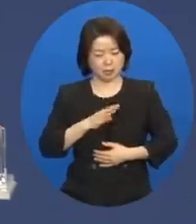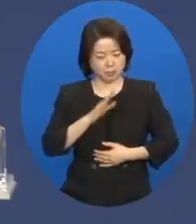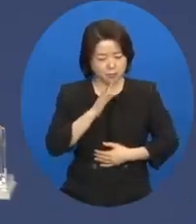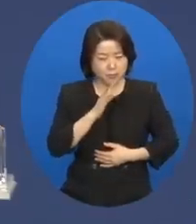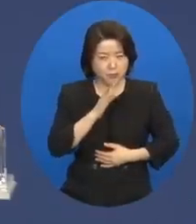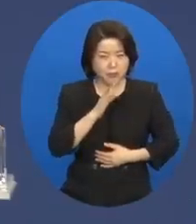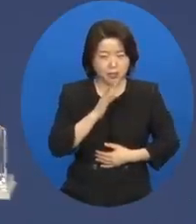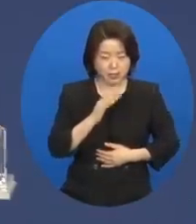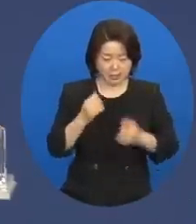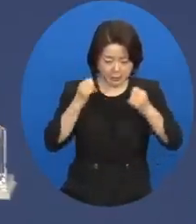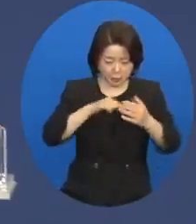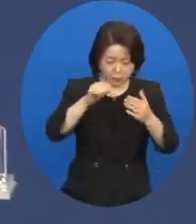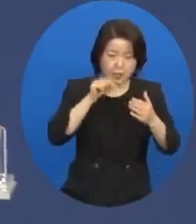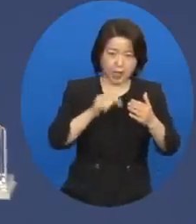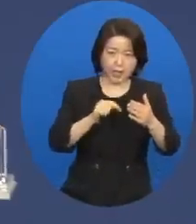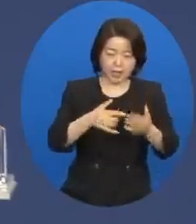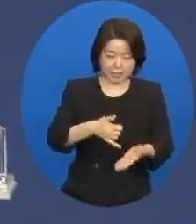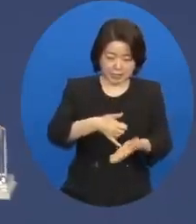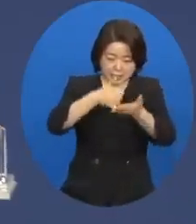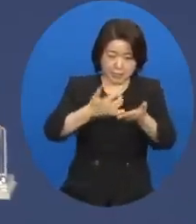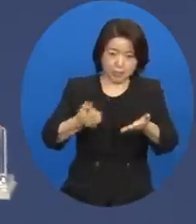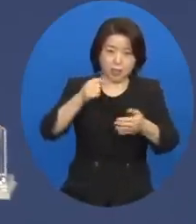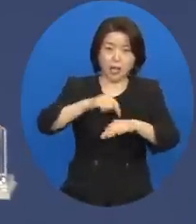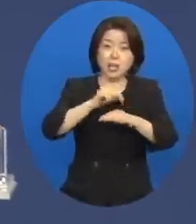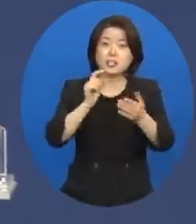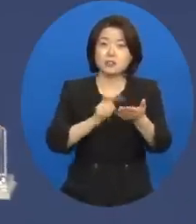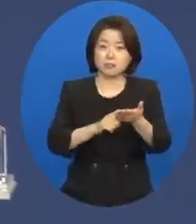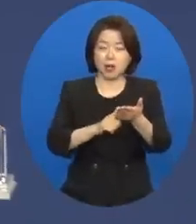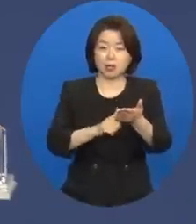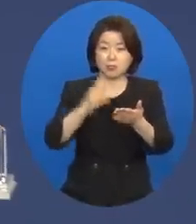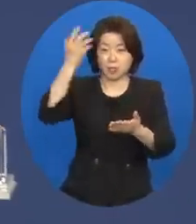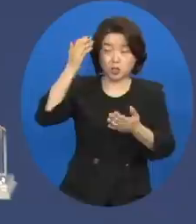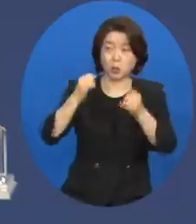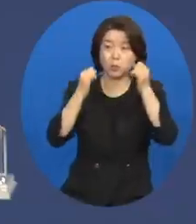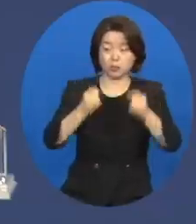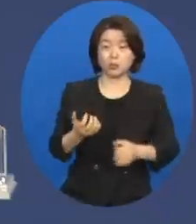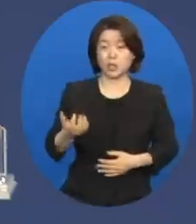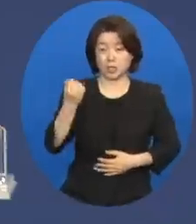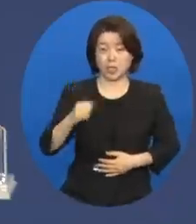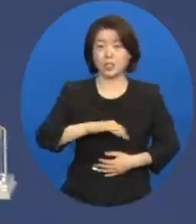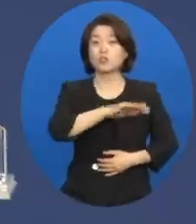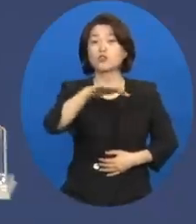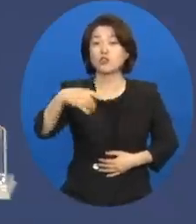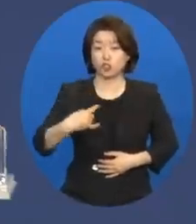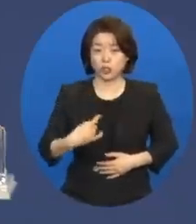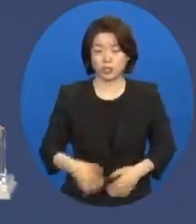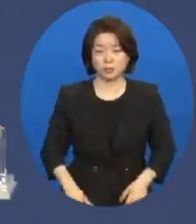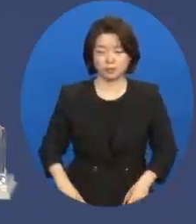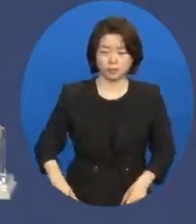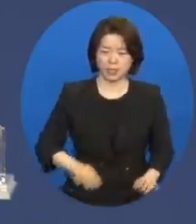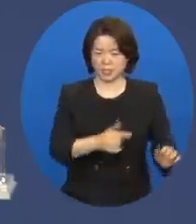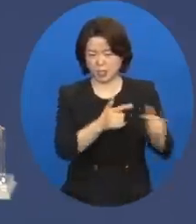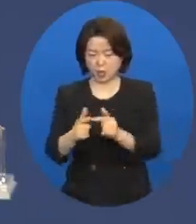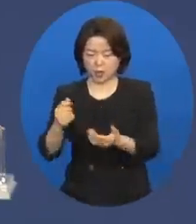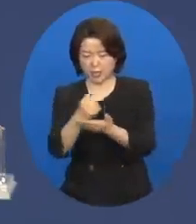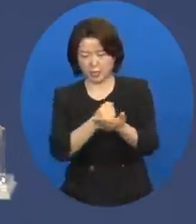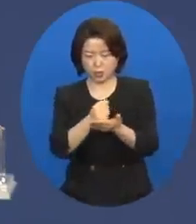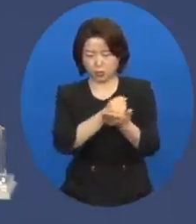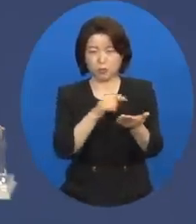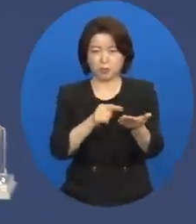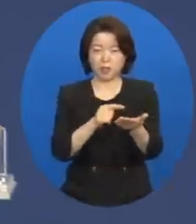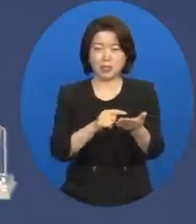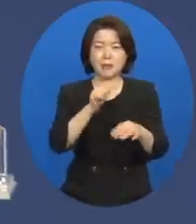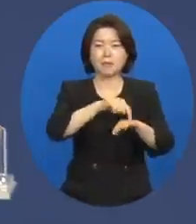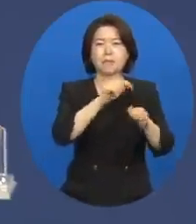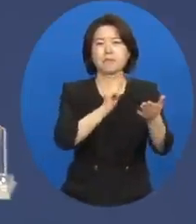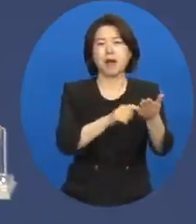우리 존재 안에 인격을 가진 우리의 마음의 이 영혼의 존재를 가진 우리에게는 모든 운명이 사실 마음에 달렸어요.